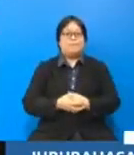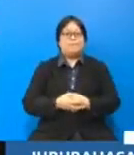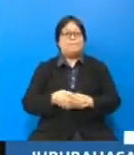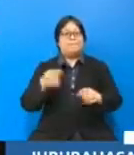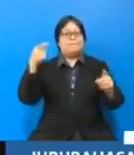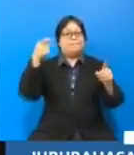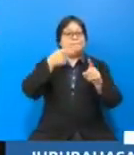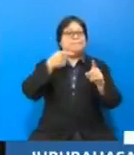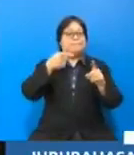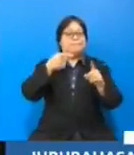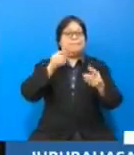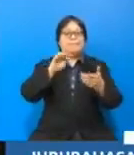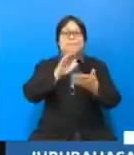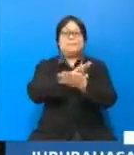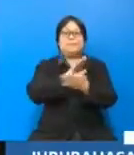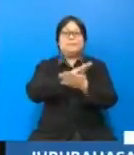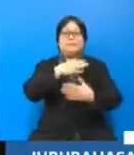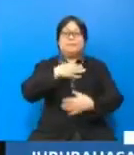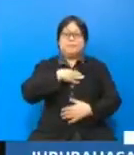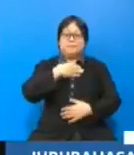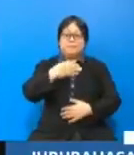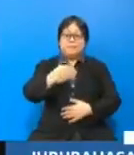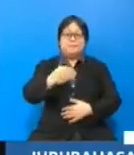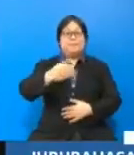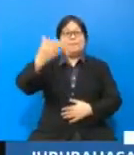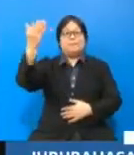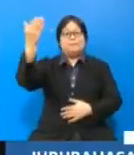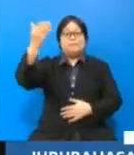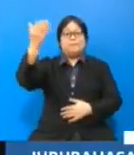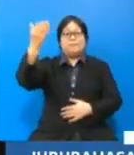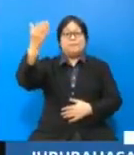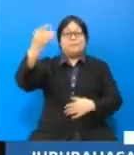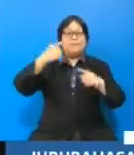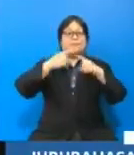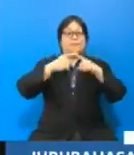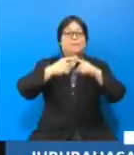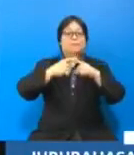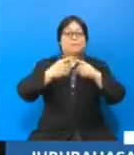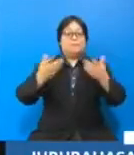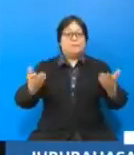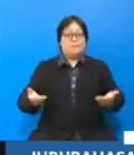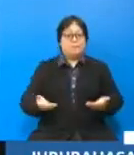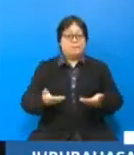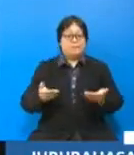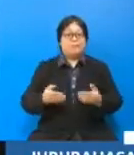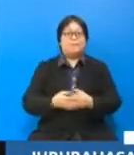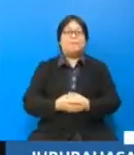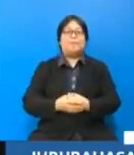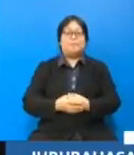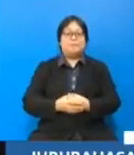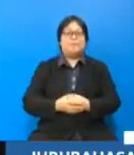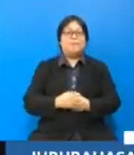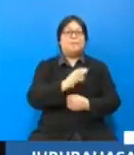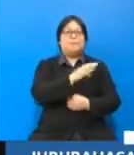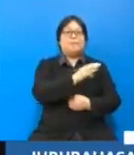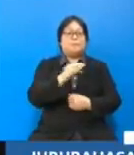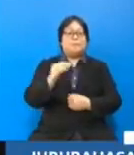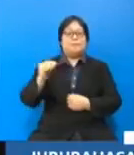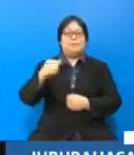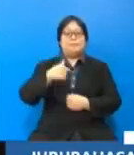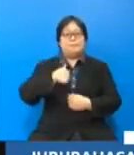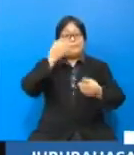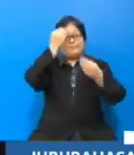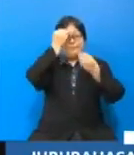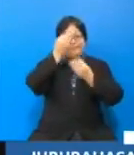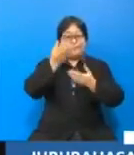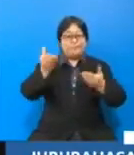berpegang kepada kertas putih yang telah pun dibentangkan di dalam Dewan Yang Mulia ini. Dan saya nak